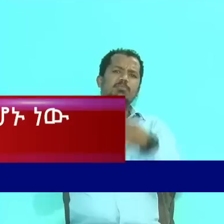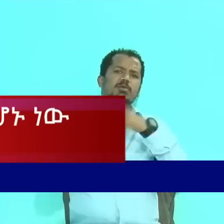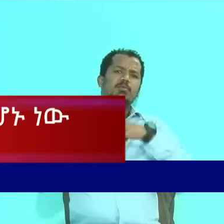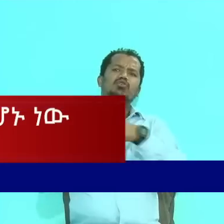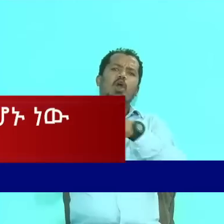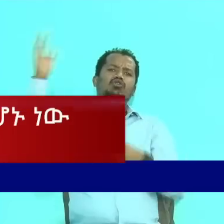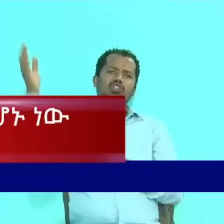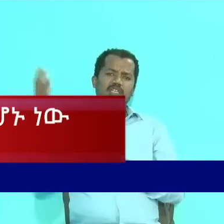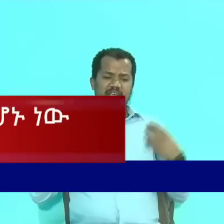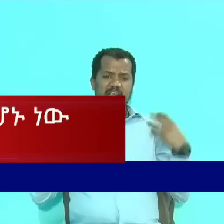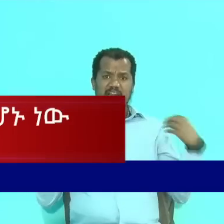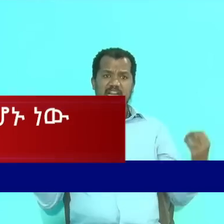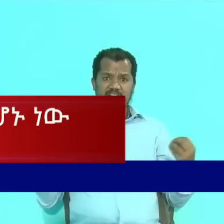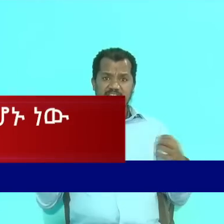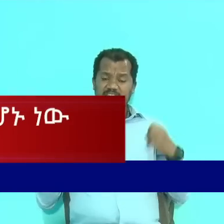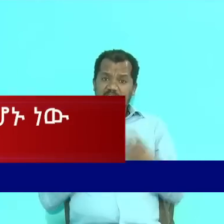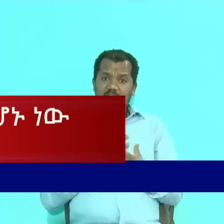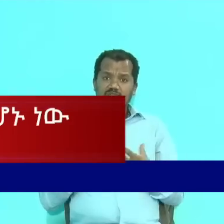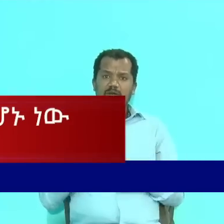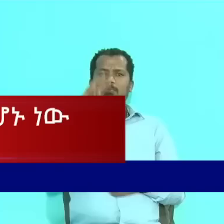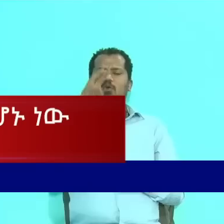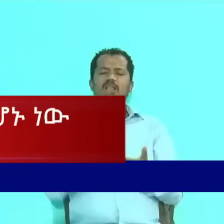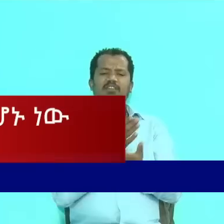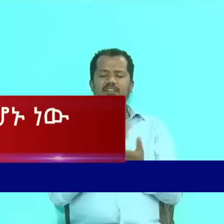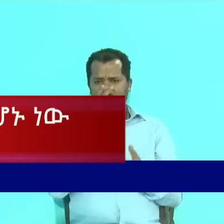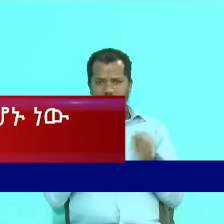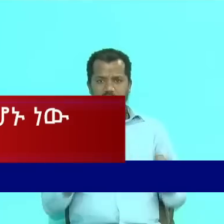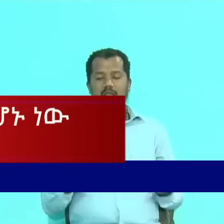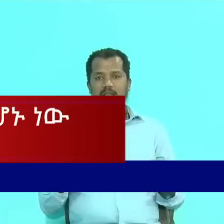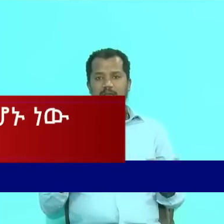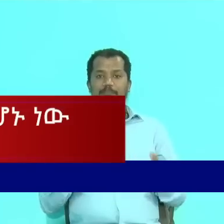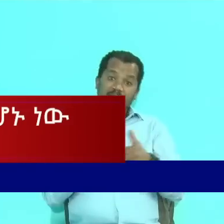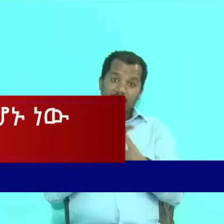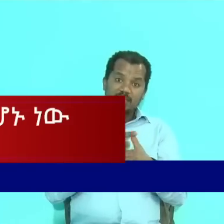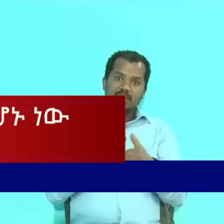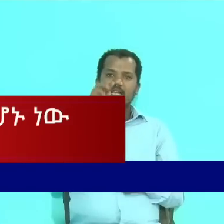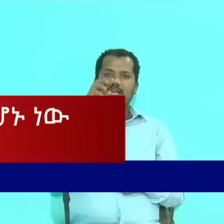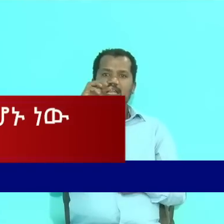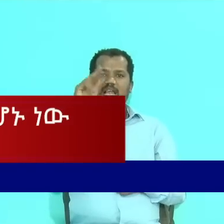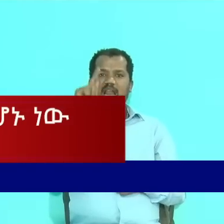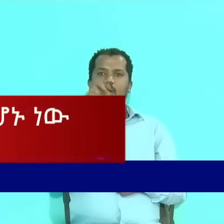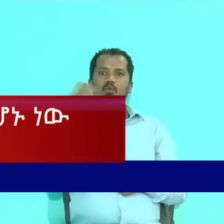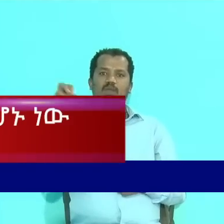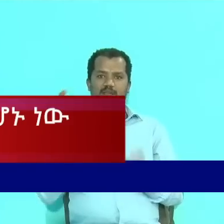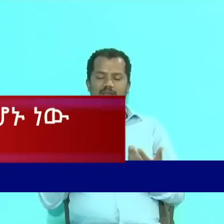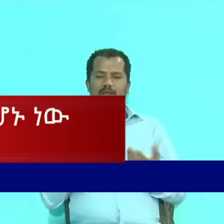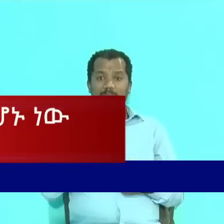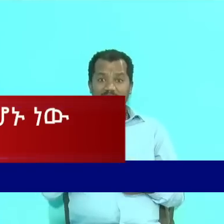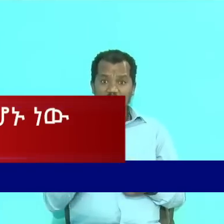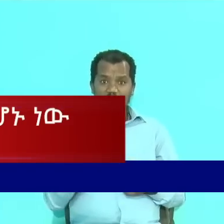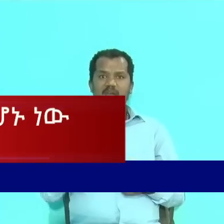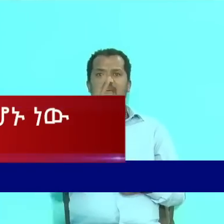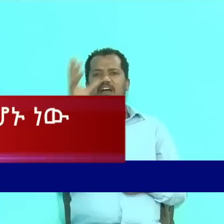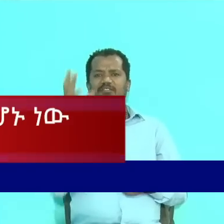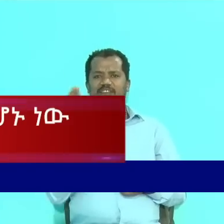ከውጭ የሚነሱት የደህንነት ስጋቶችን በሁለት ከፍለን መመልከት እንችላለን። የመጀመሪያው ቀጠናዊ ነው። ቀጠናዊ የምንለው